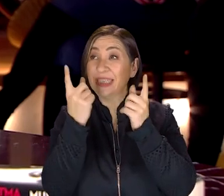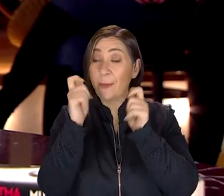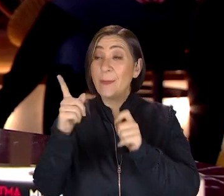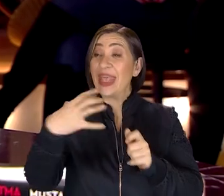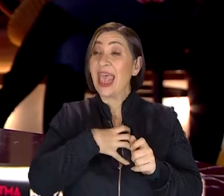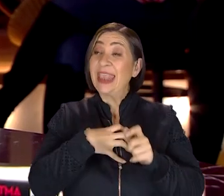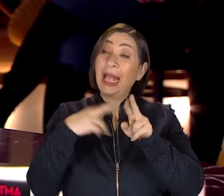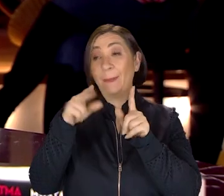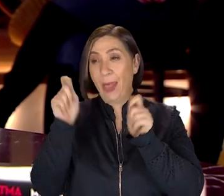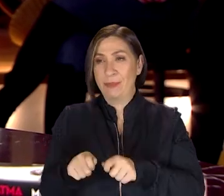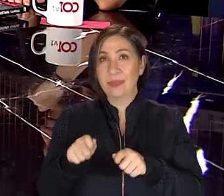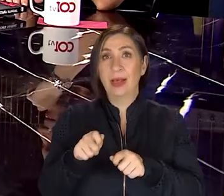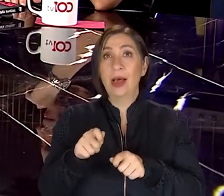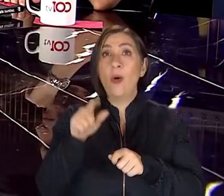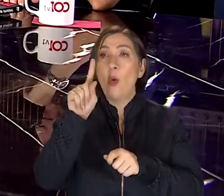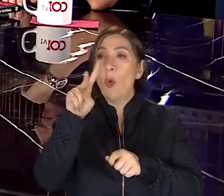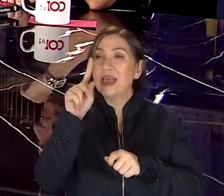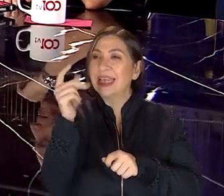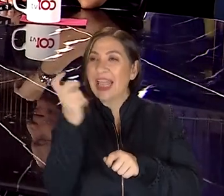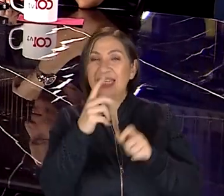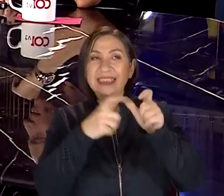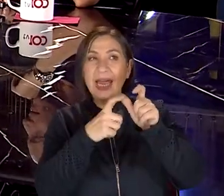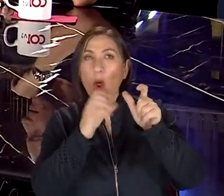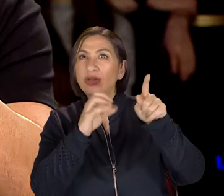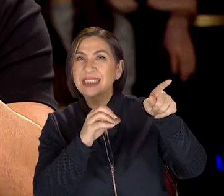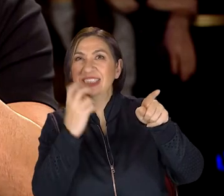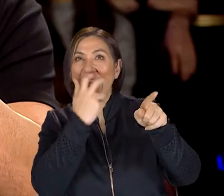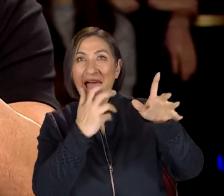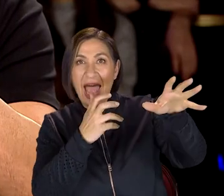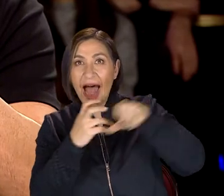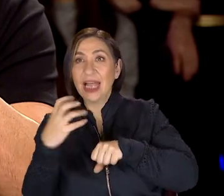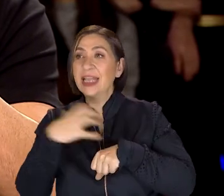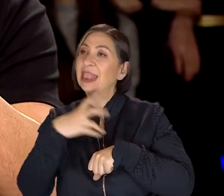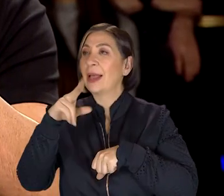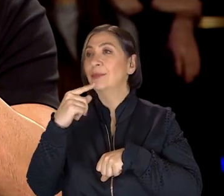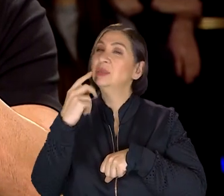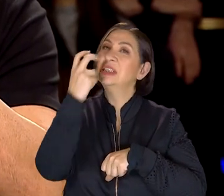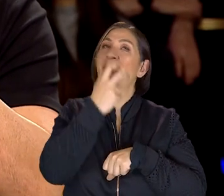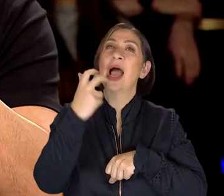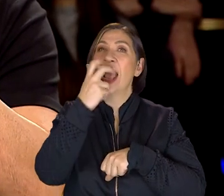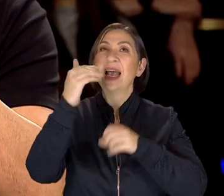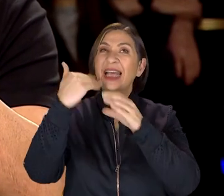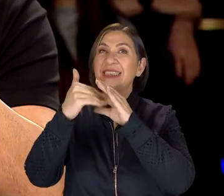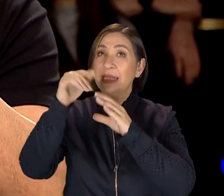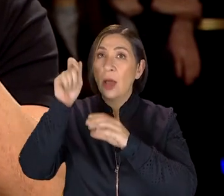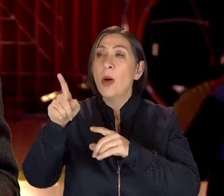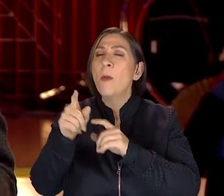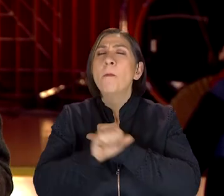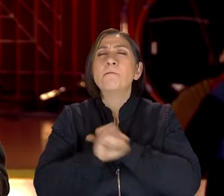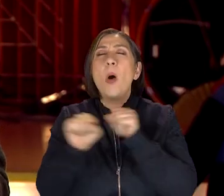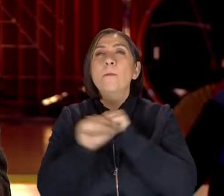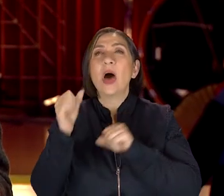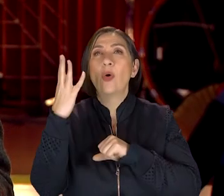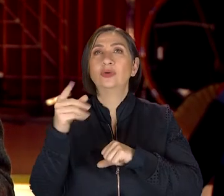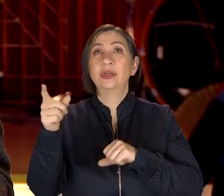Ama kendin gibi yap. Al 12 tane Serdar Ortaç şarkısını kendin gibi söyle. Patlatırsın. Yani